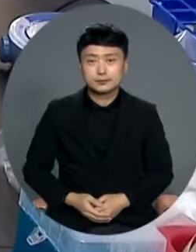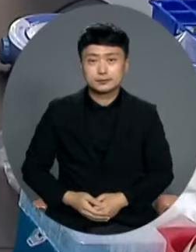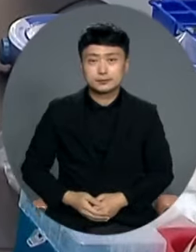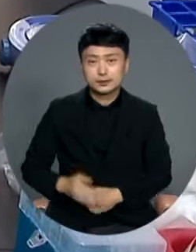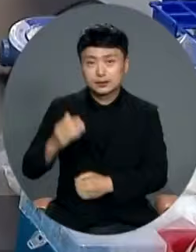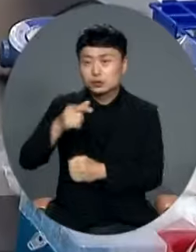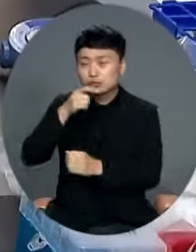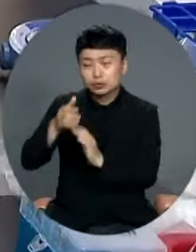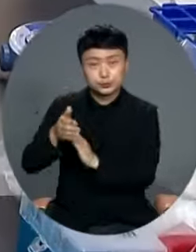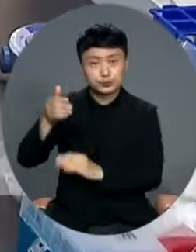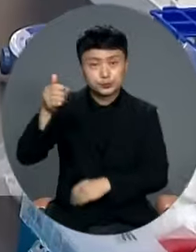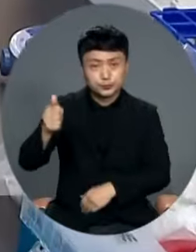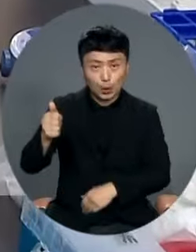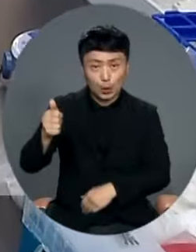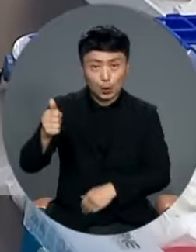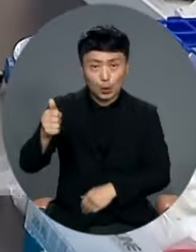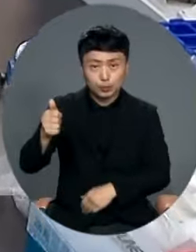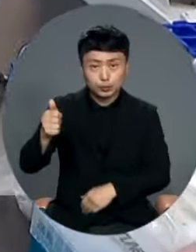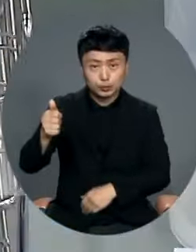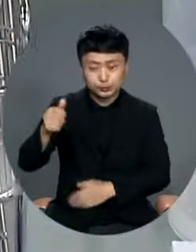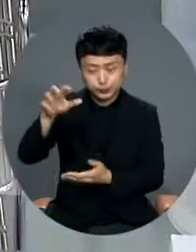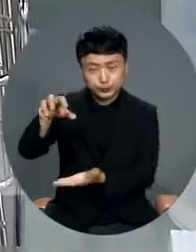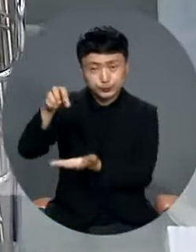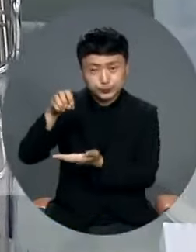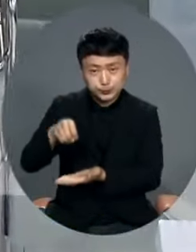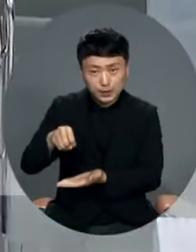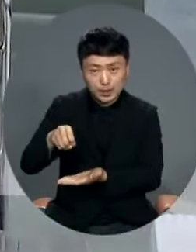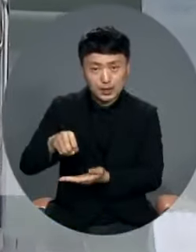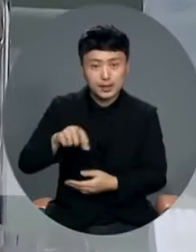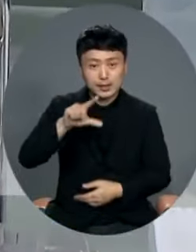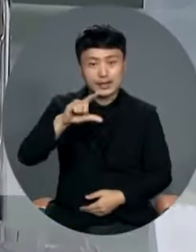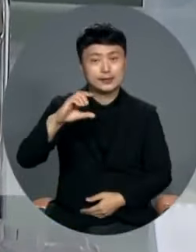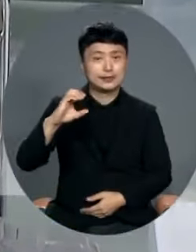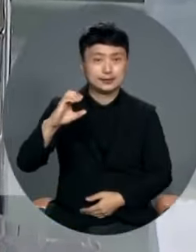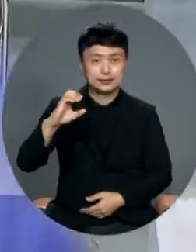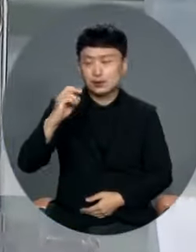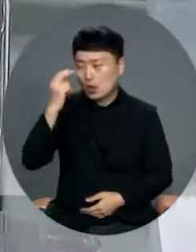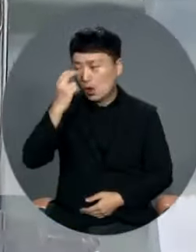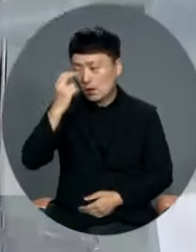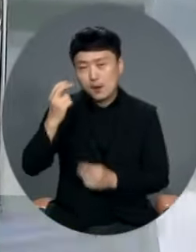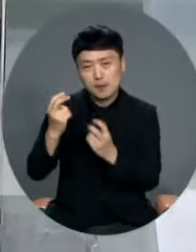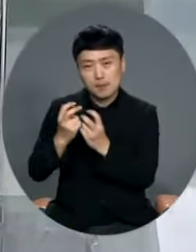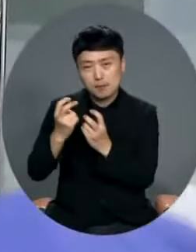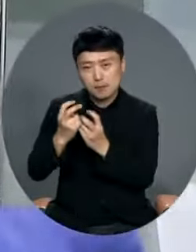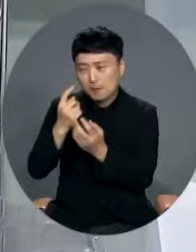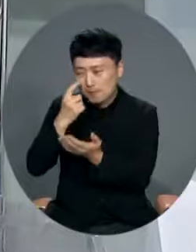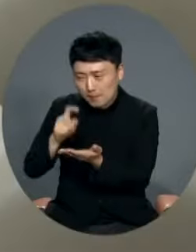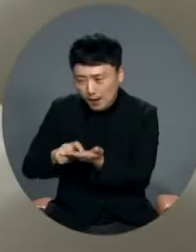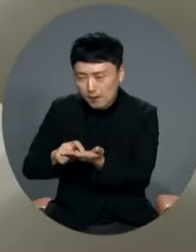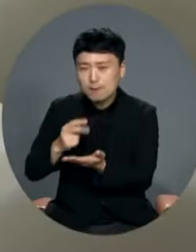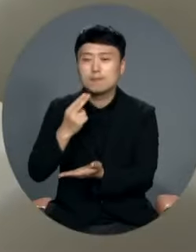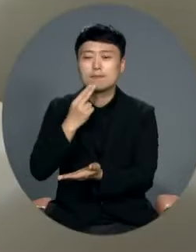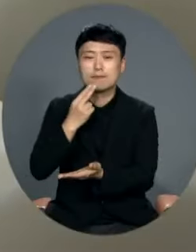대구시 상수도사업본부가 같은 시료로 LC-MSMS 검사로 한 결과 불검출이었습니다.